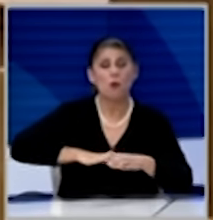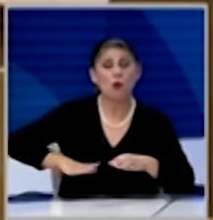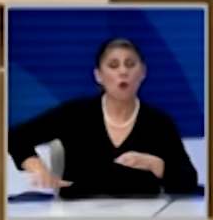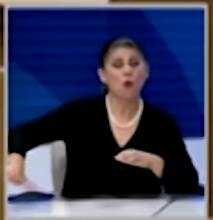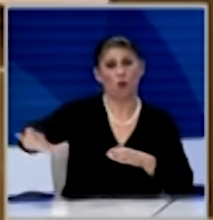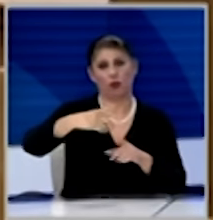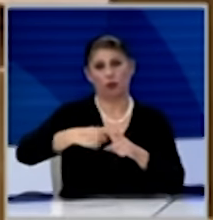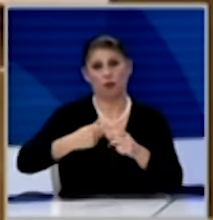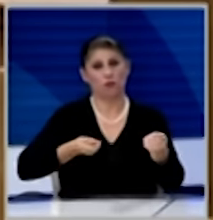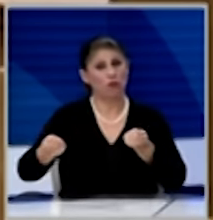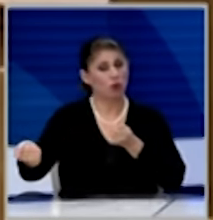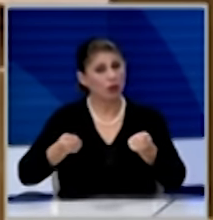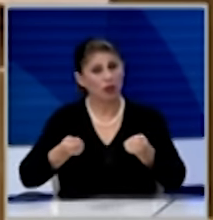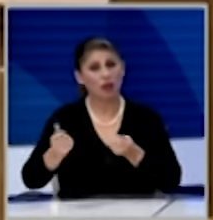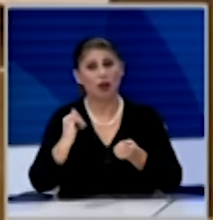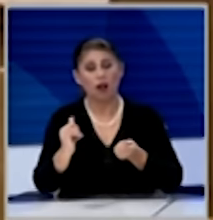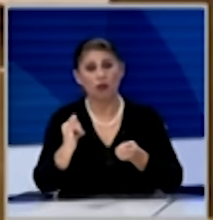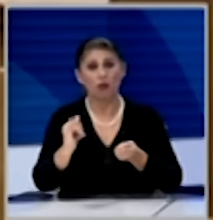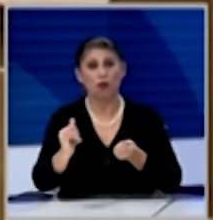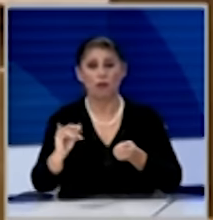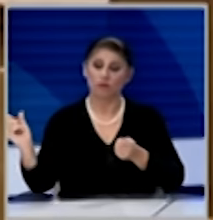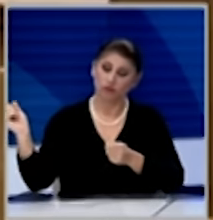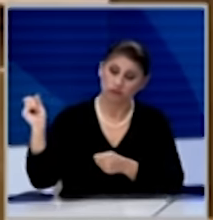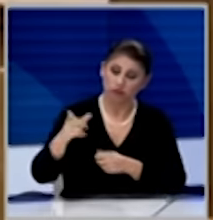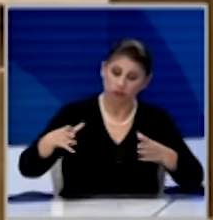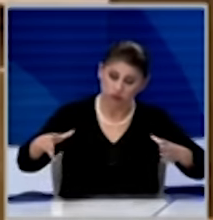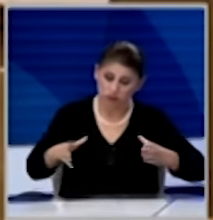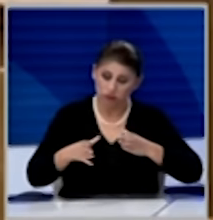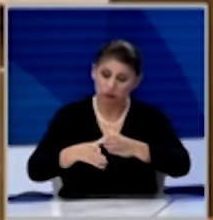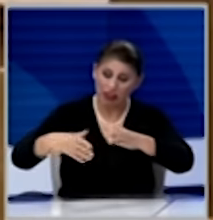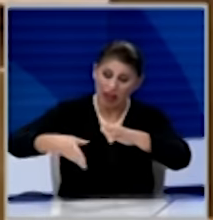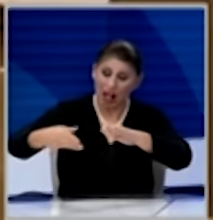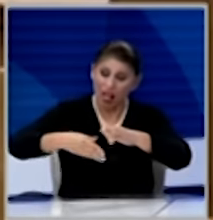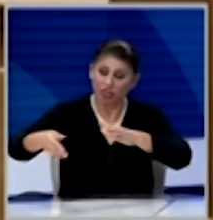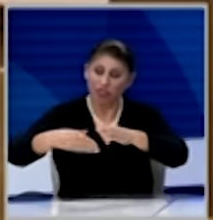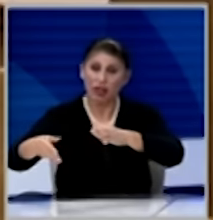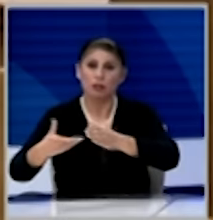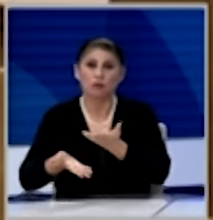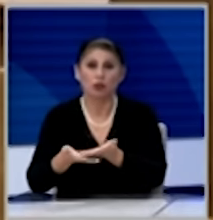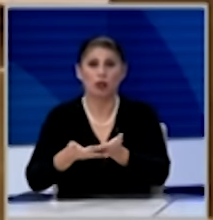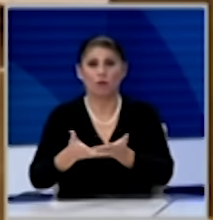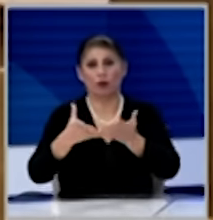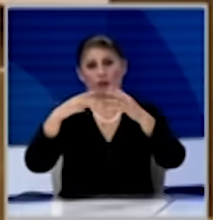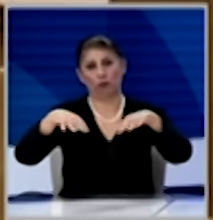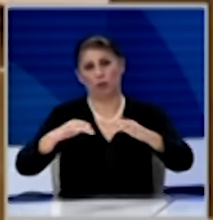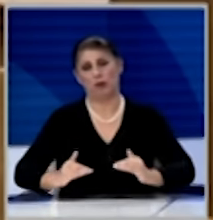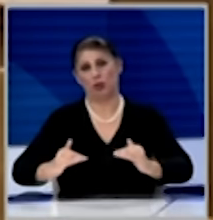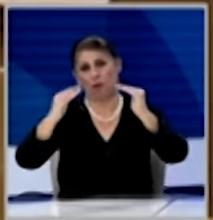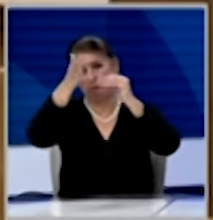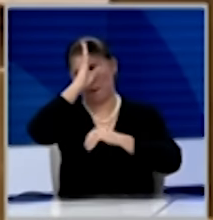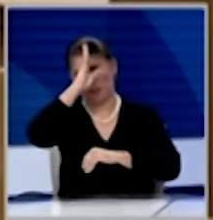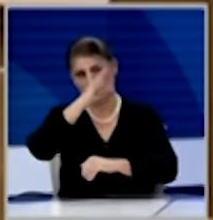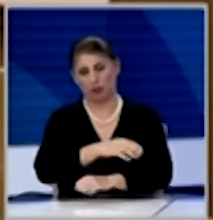χώρα που οργάνωσαν ακόμα και την αποστολή συνεργείων καθαρισμού για να βοηθήσουν τους πλημμυροπαθείς